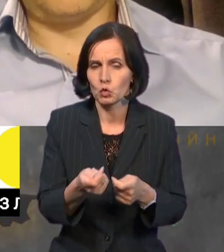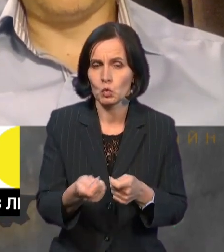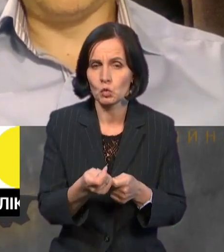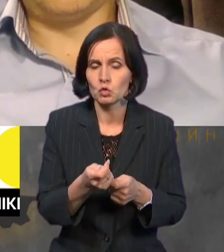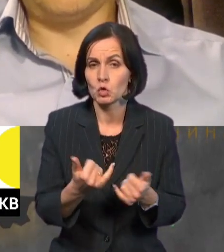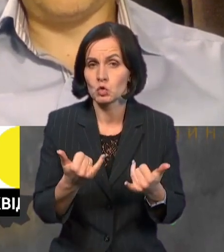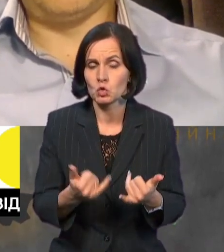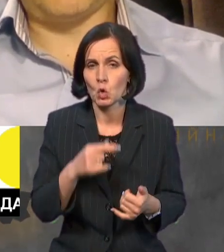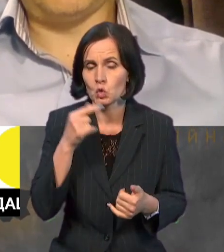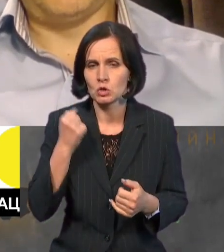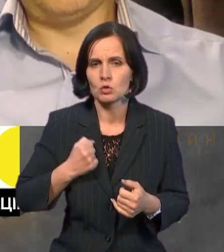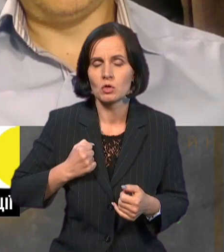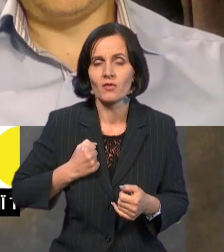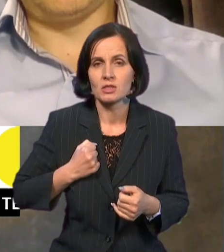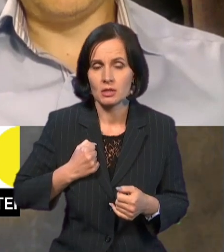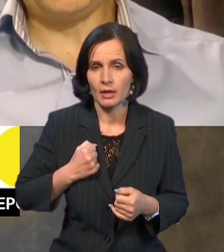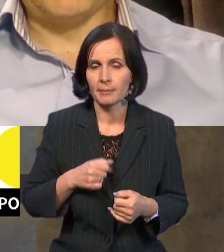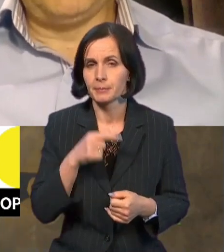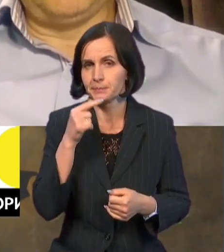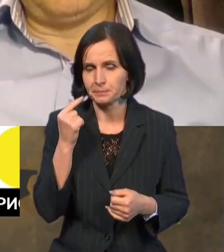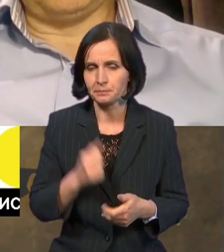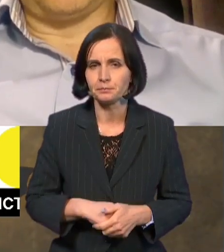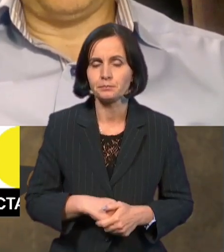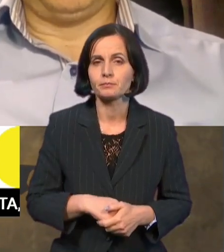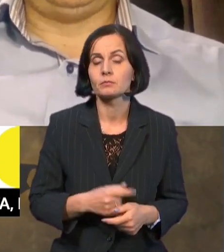контролюють сьогодні російські війська, Росія.